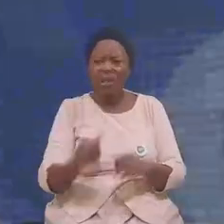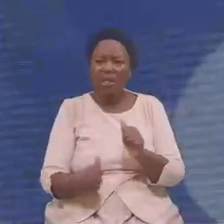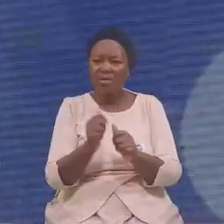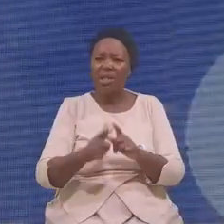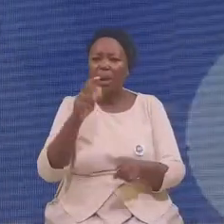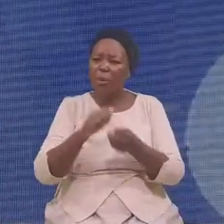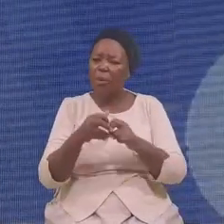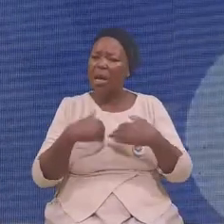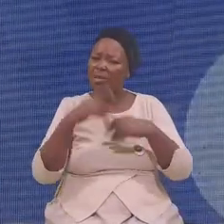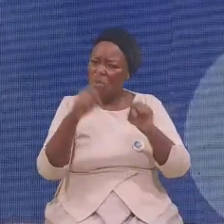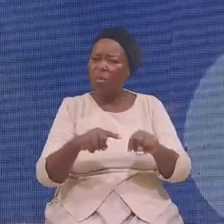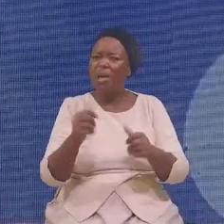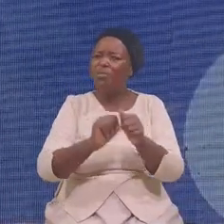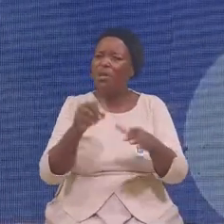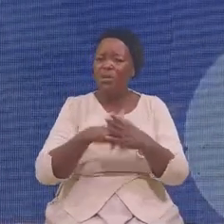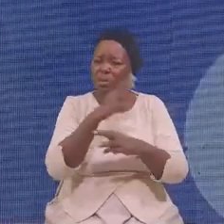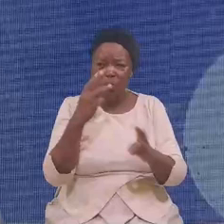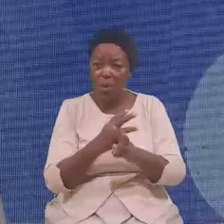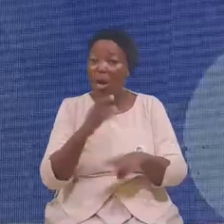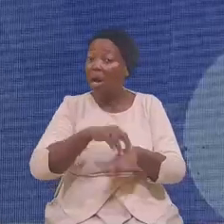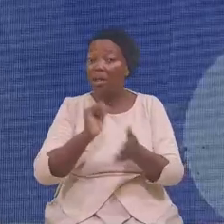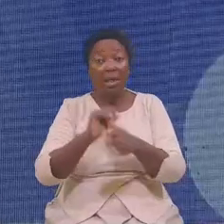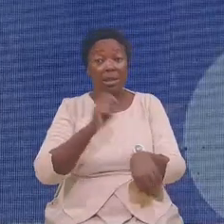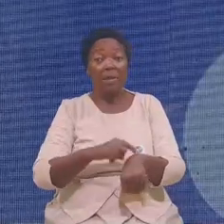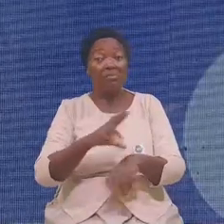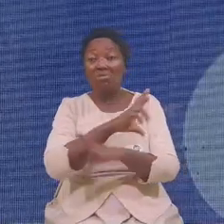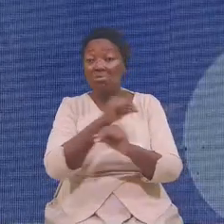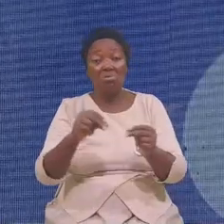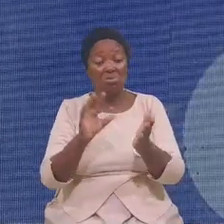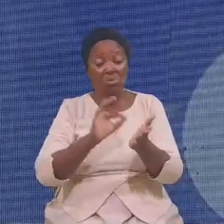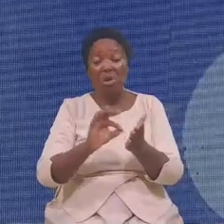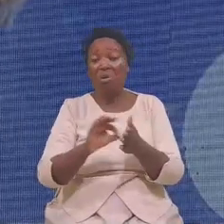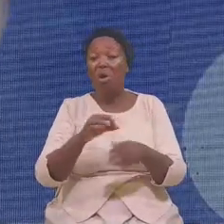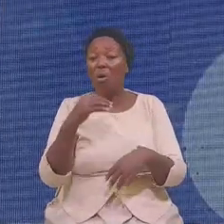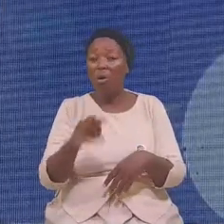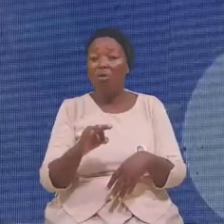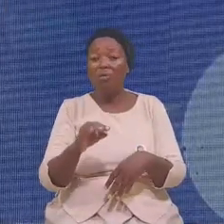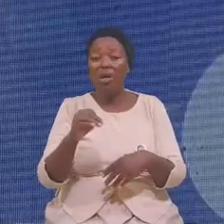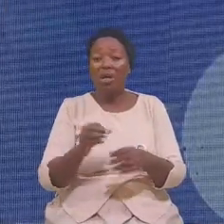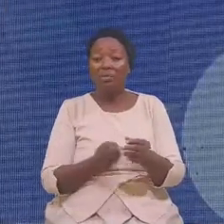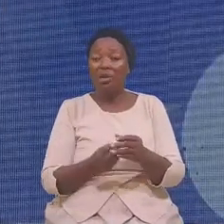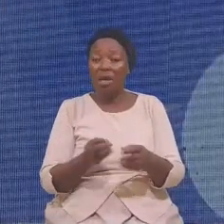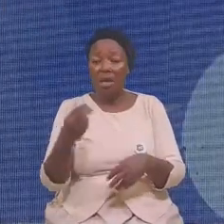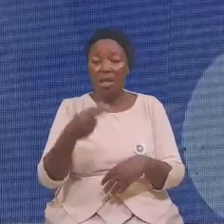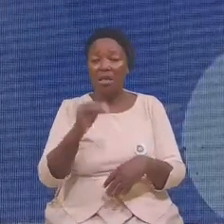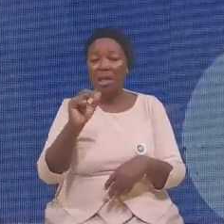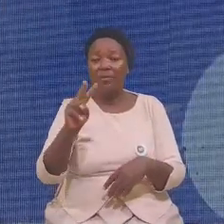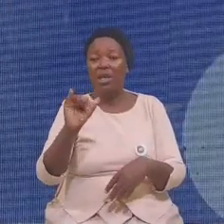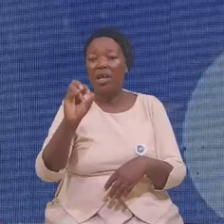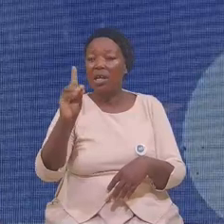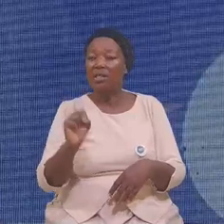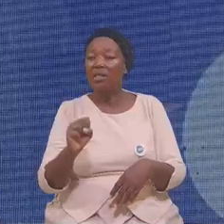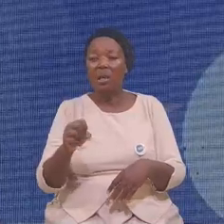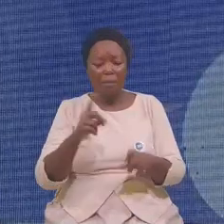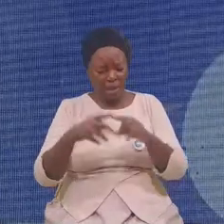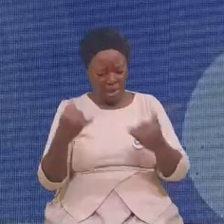par le monde. En son temps, il n'y avait pas de VIH sida. Mais maintenant, il y a le sida. En son